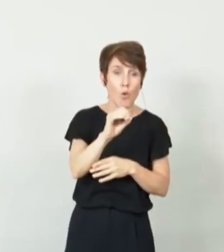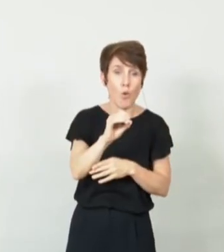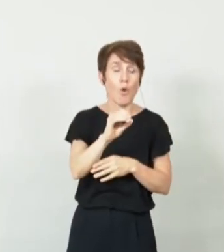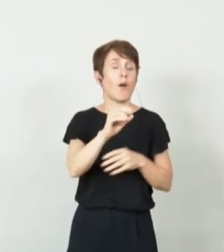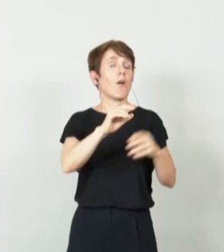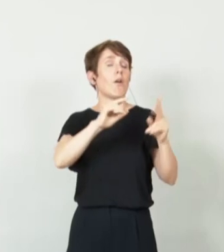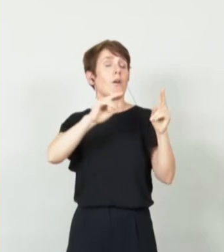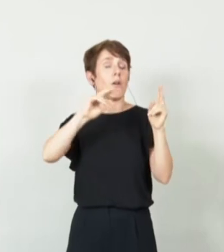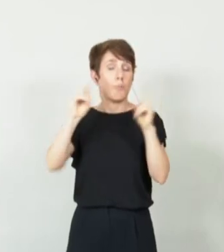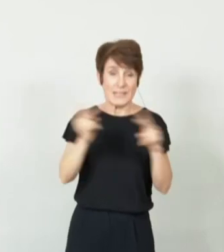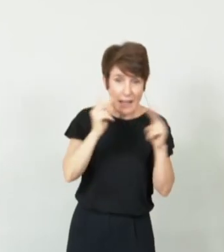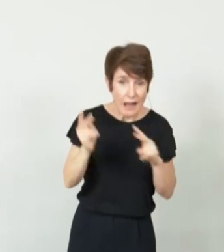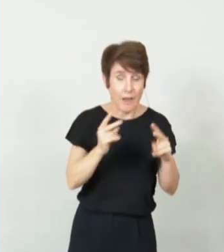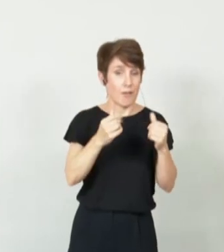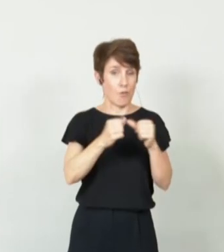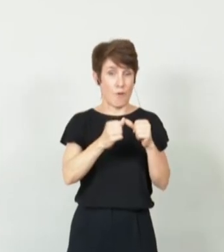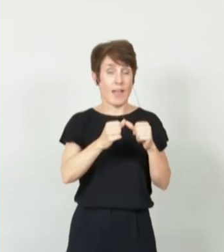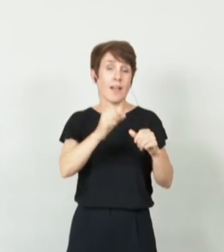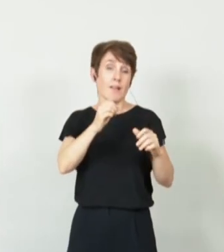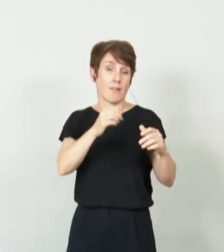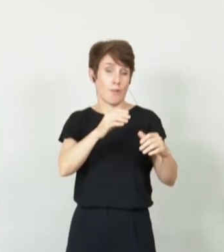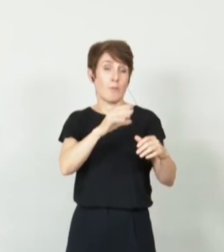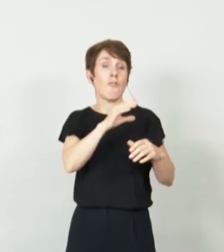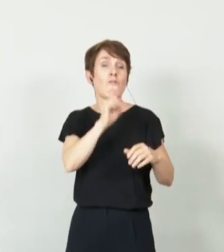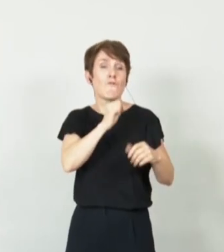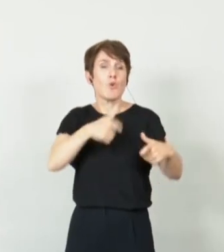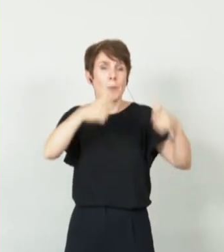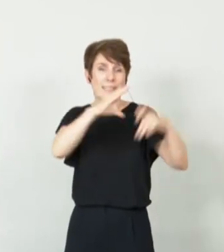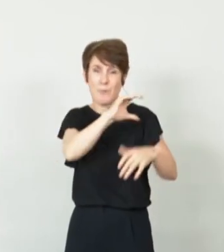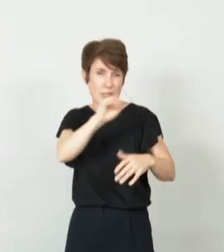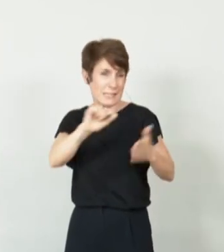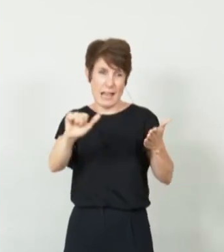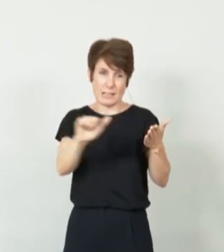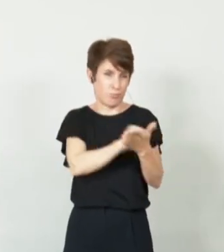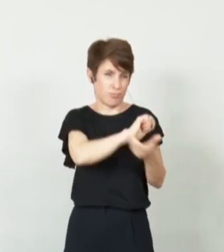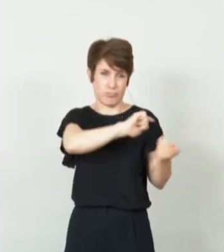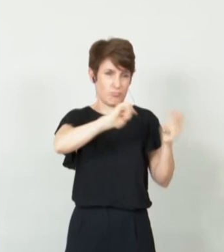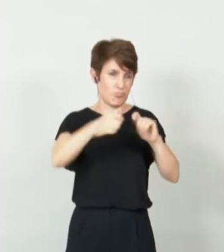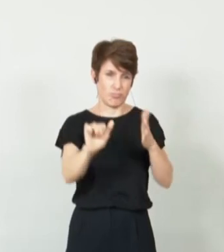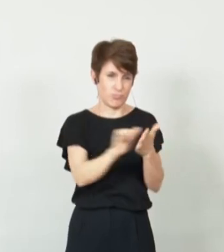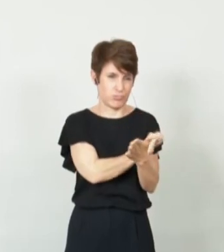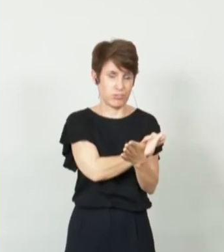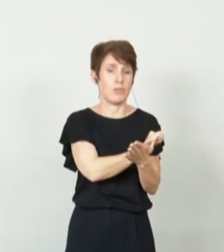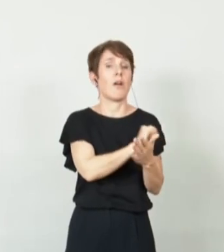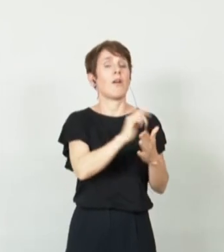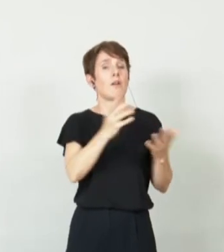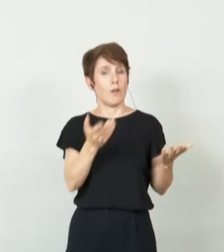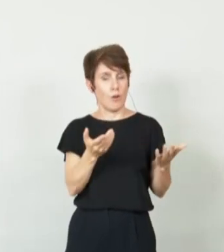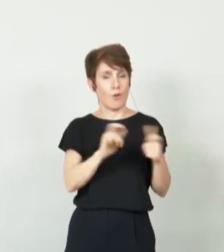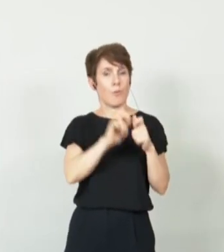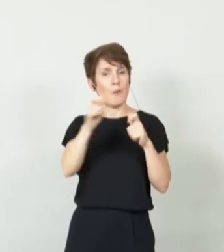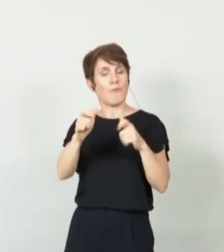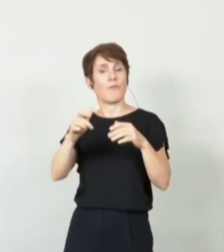les opérations de démolition du CCS de réhabilitation du gymnase de la rampe phase 1 puis phase